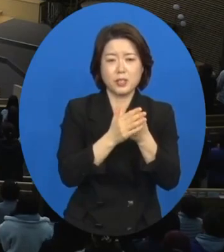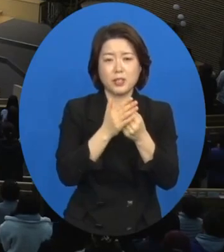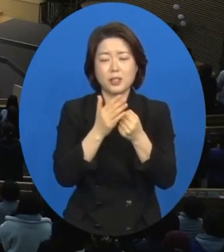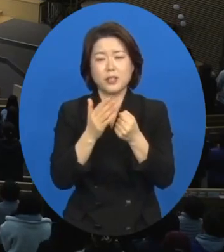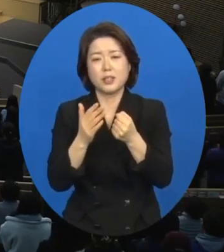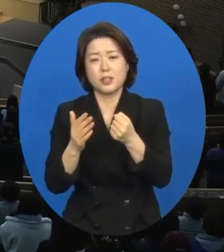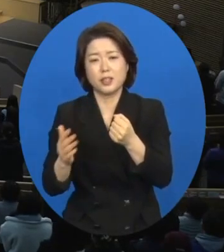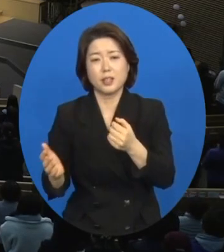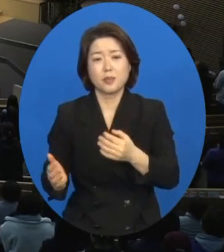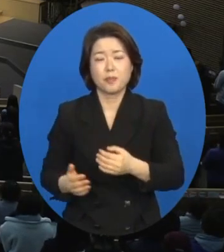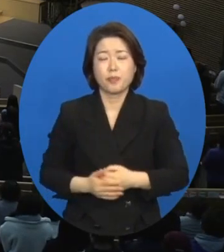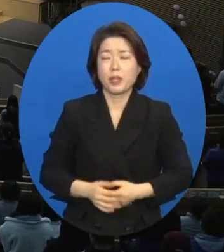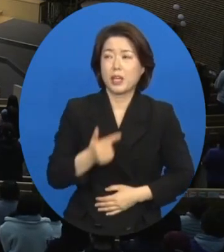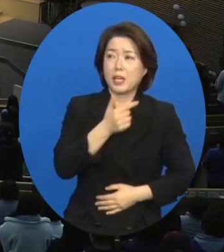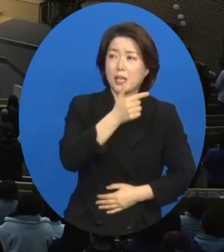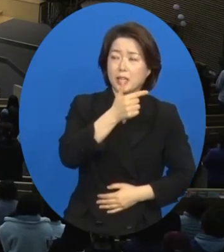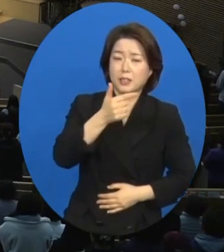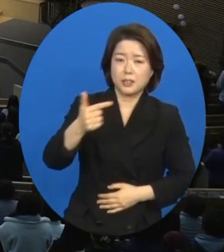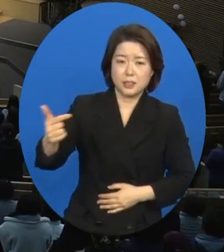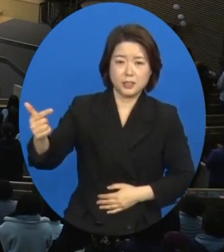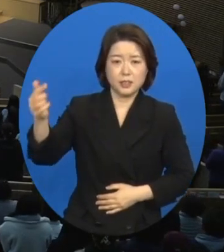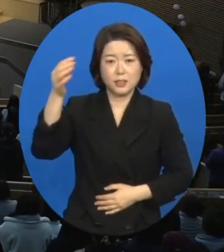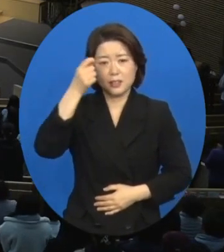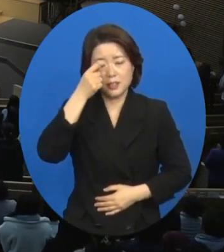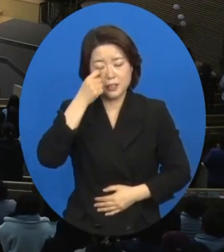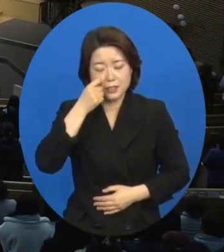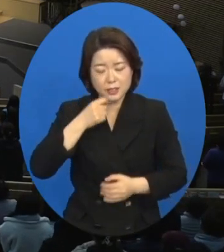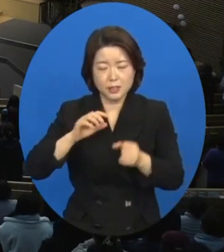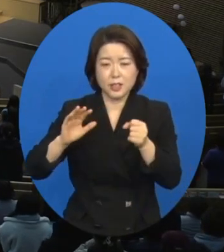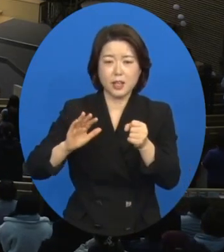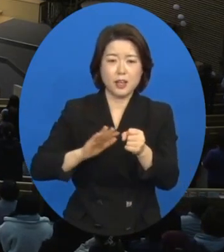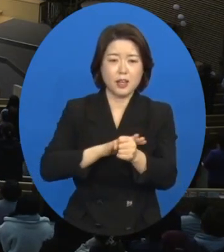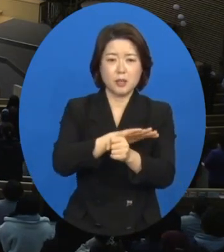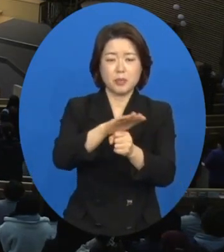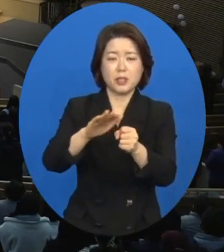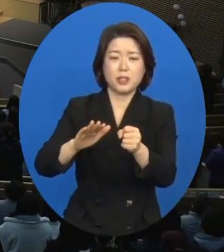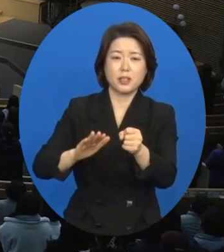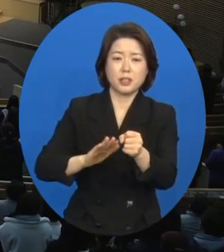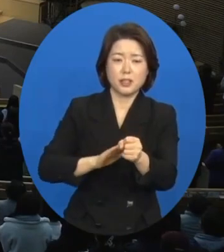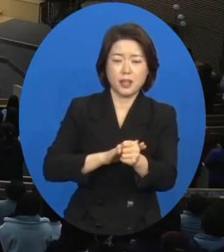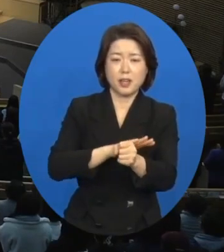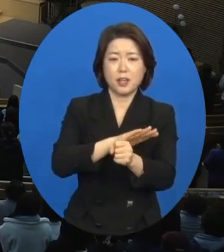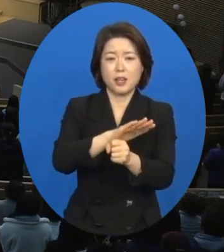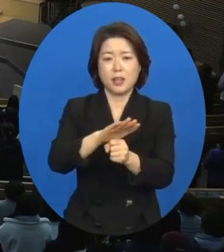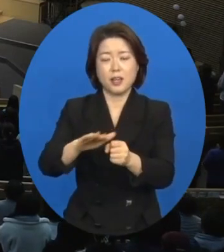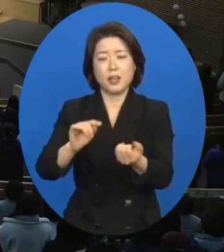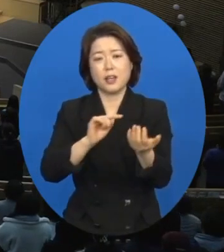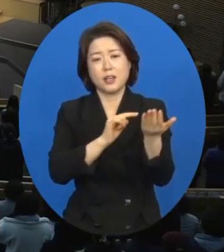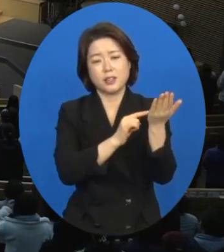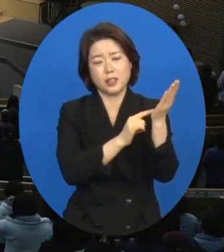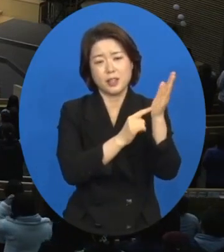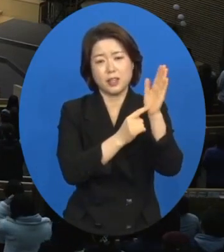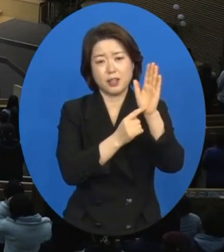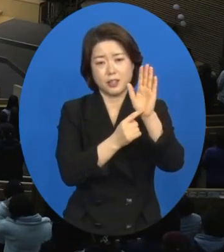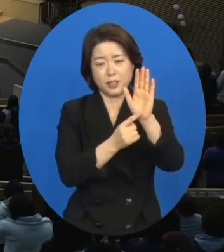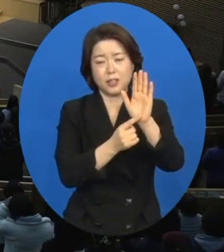보니 큰 잡이 나타내셨네. 큰 잡이